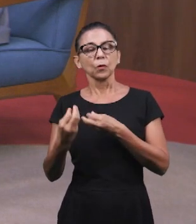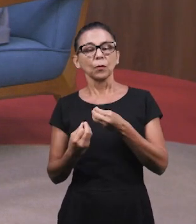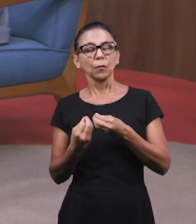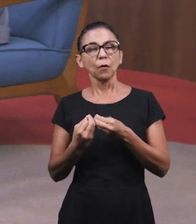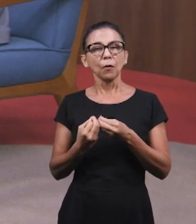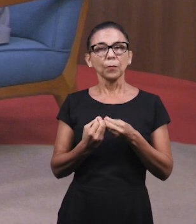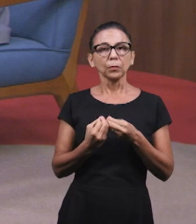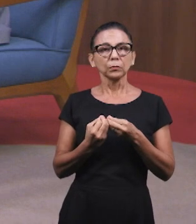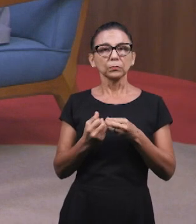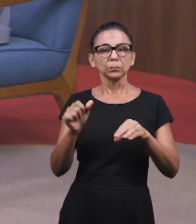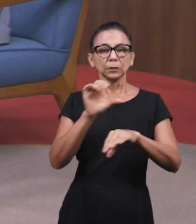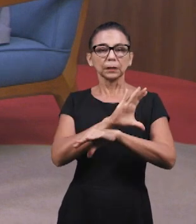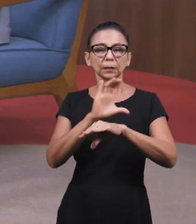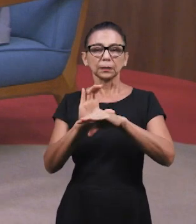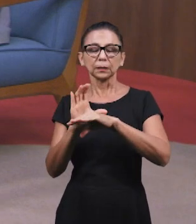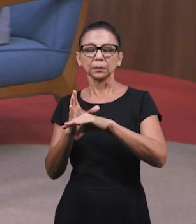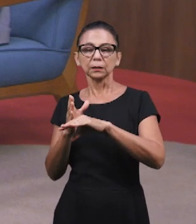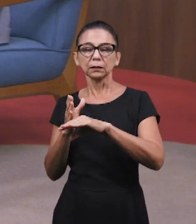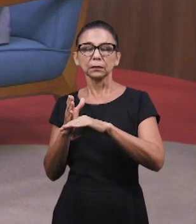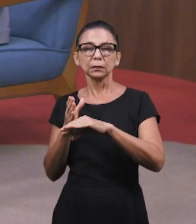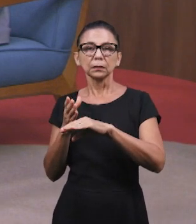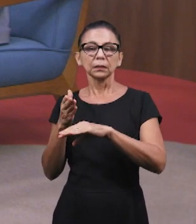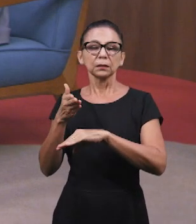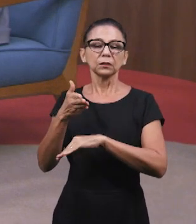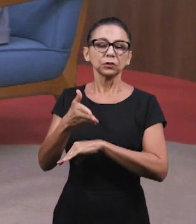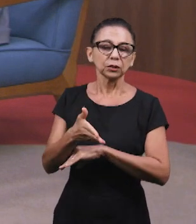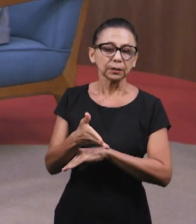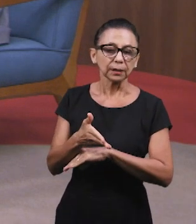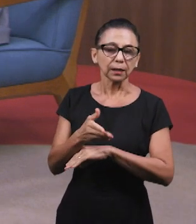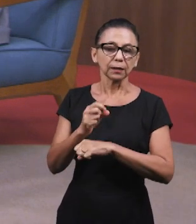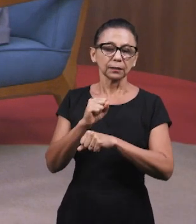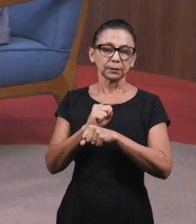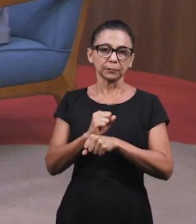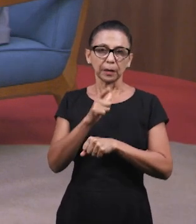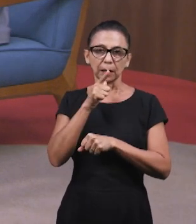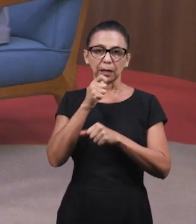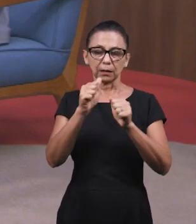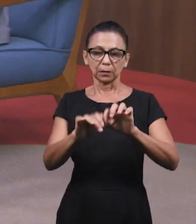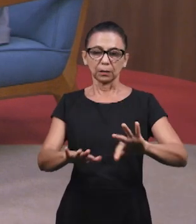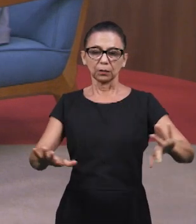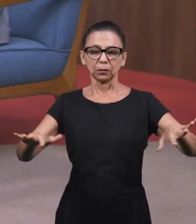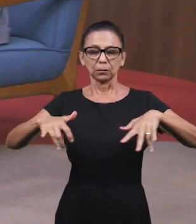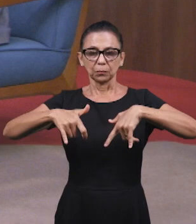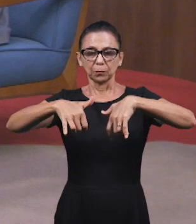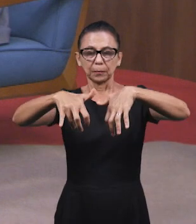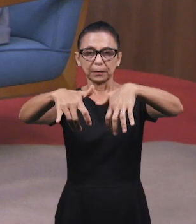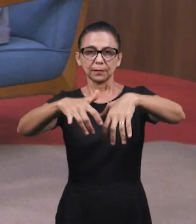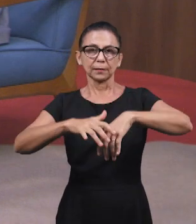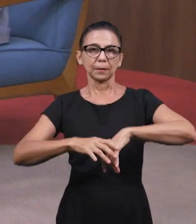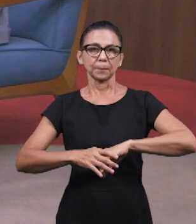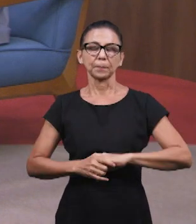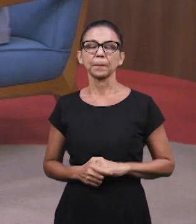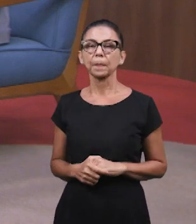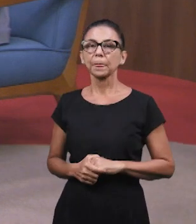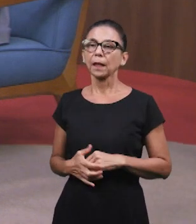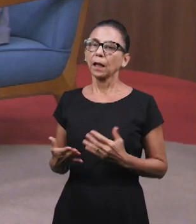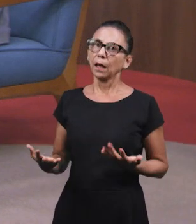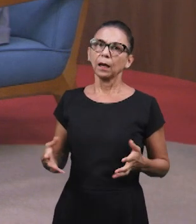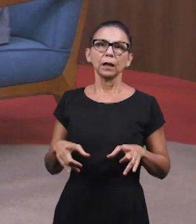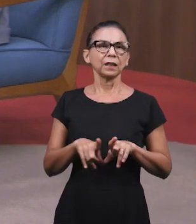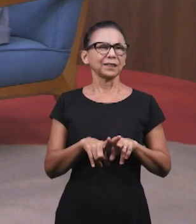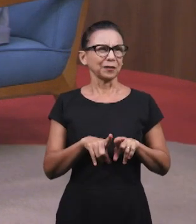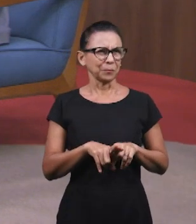allons hériter la terre promise. Même pourquoi un acte continu, il y a eu la bataille contre Jéricho et